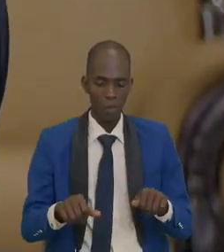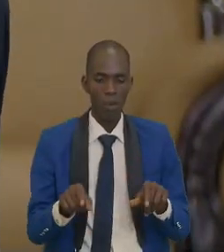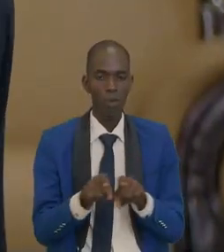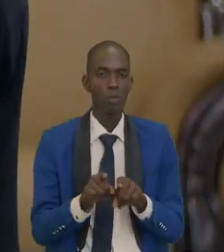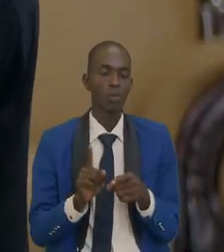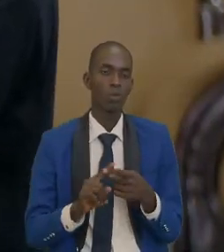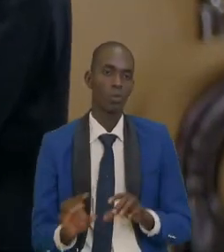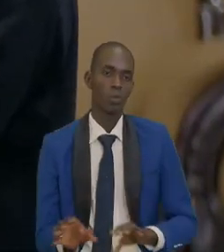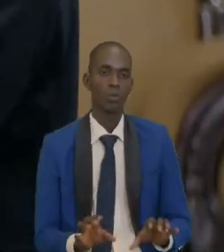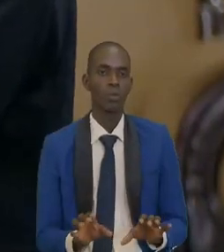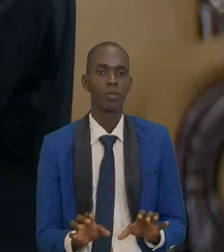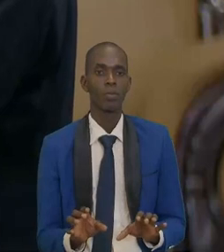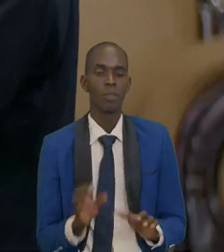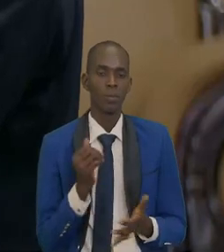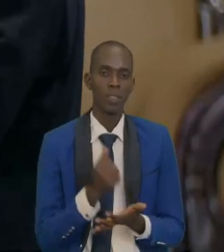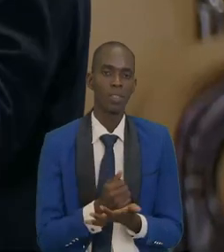l'accomplir.